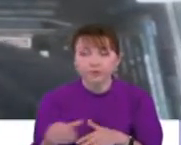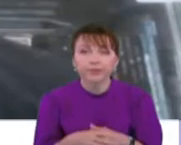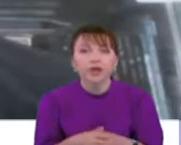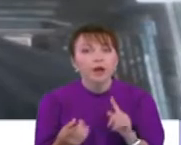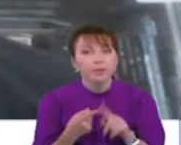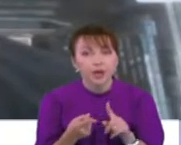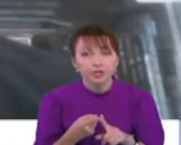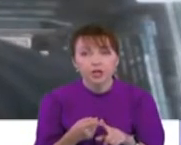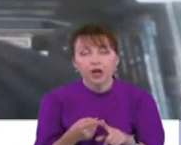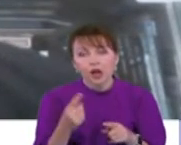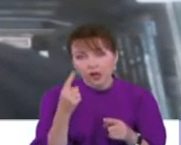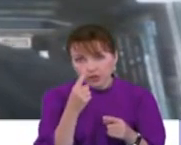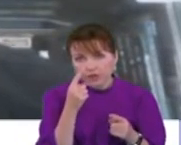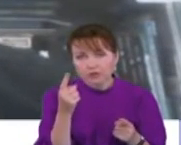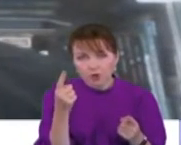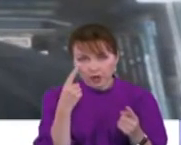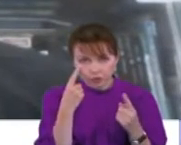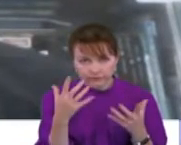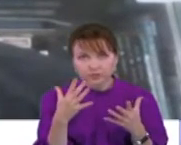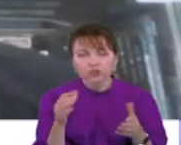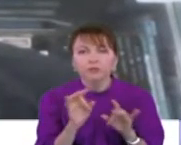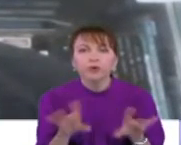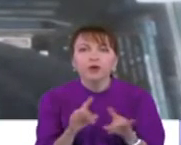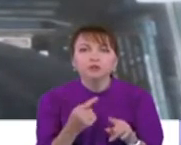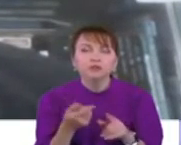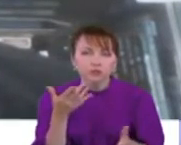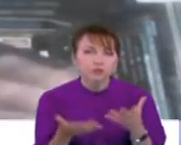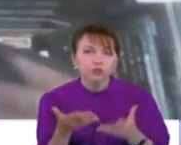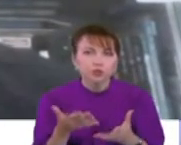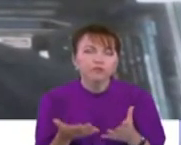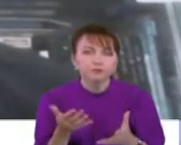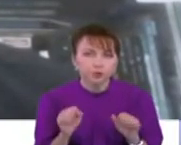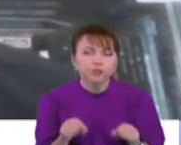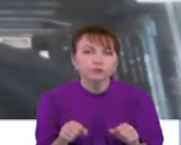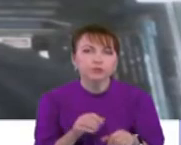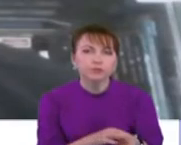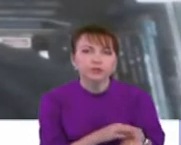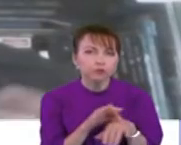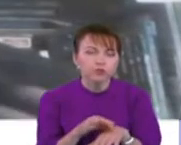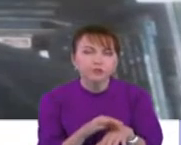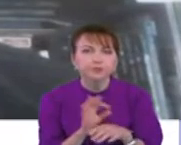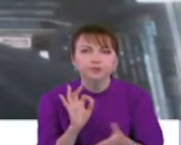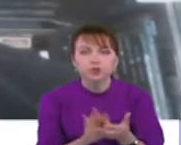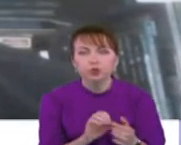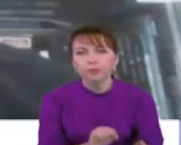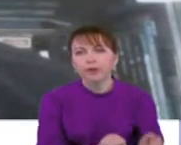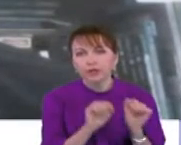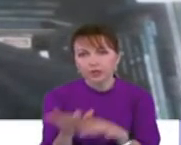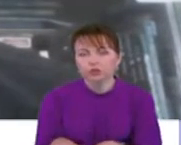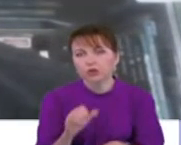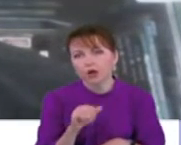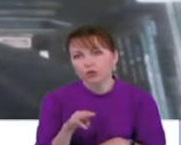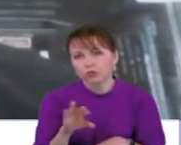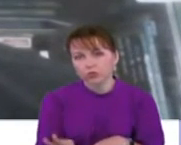це найочевидніше пояснення, можливо, їх перевозять для того, щоб перекинути на